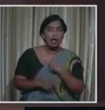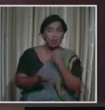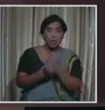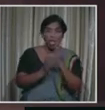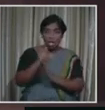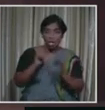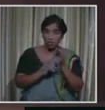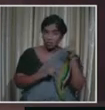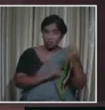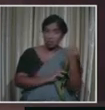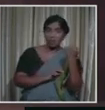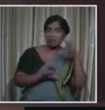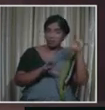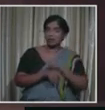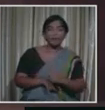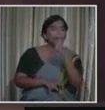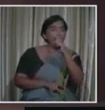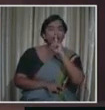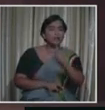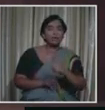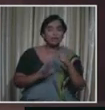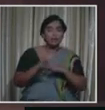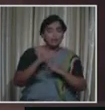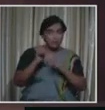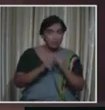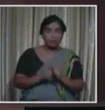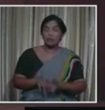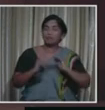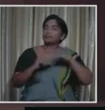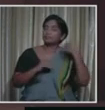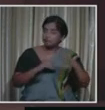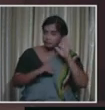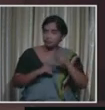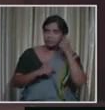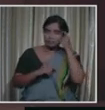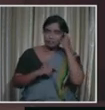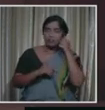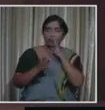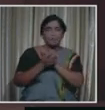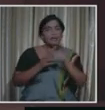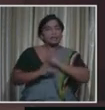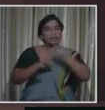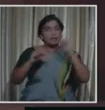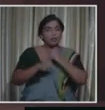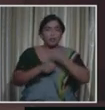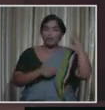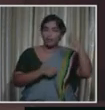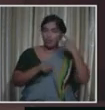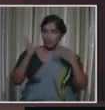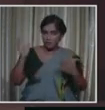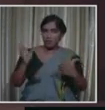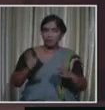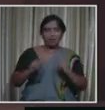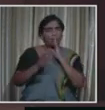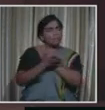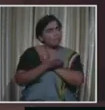mangge balai yoda kan memang kian, ikat kian tahurukaran, ini apa sih garunnya juga tanah kita bni, sama kami udgosir ya, tempat golf festival, ikat tama sama